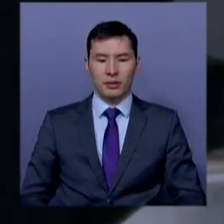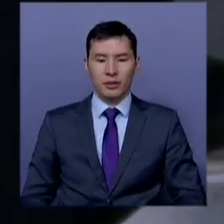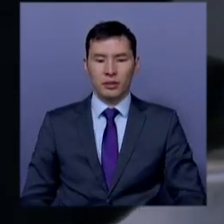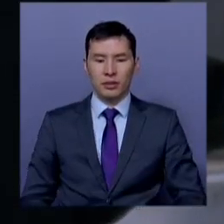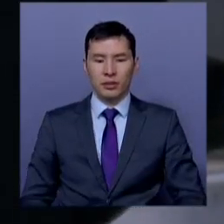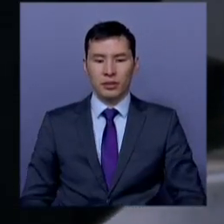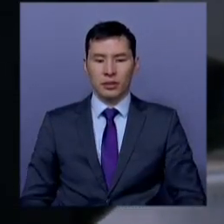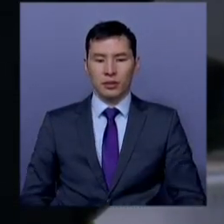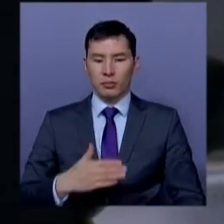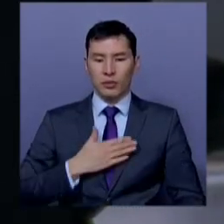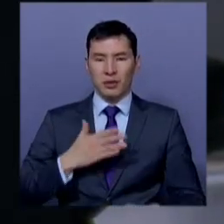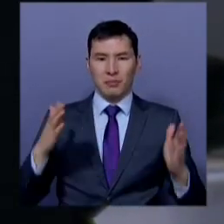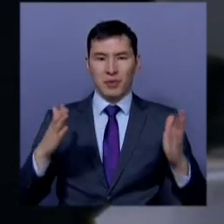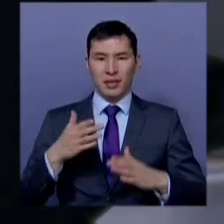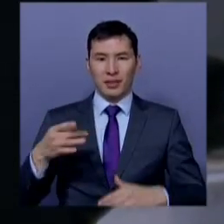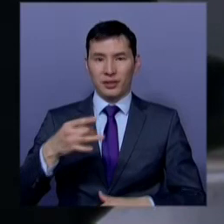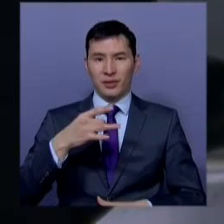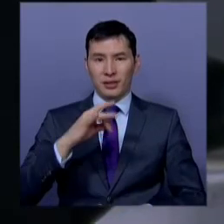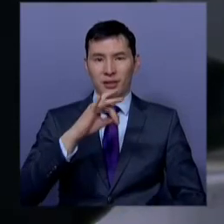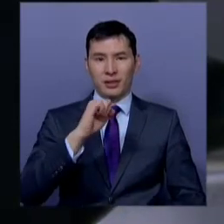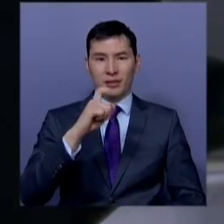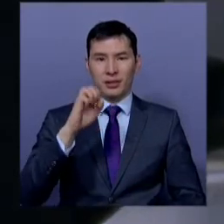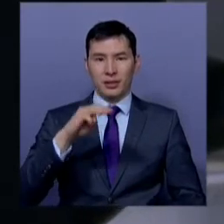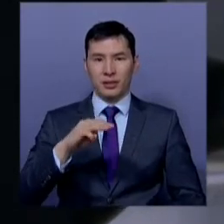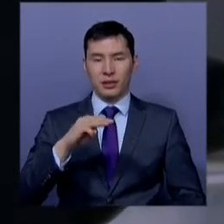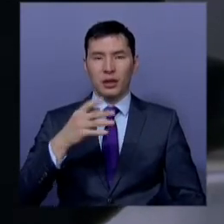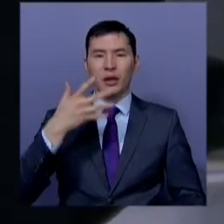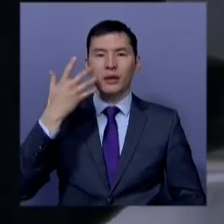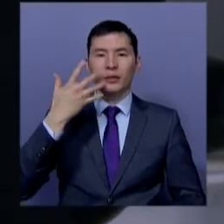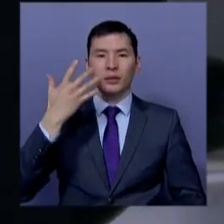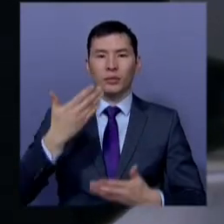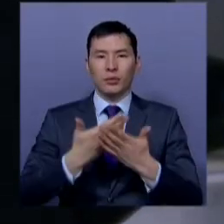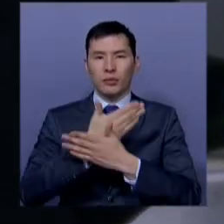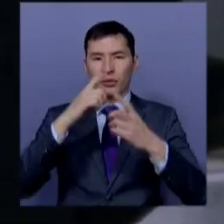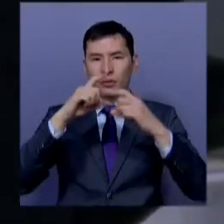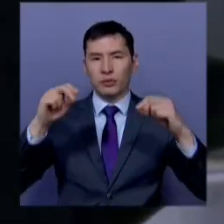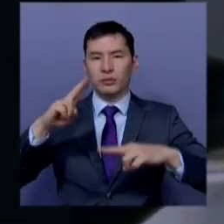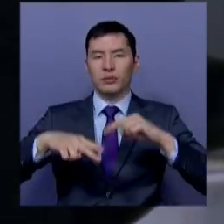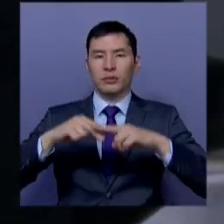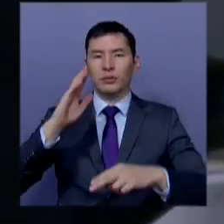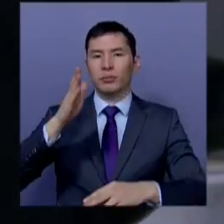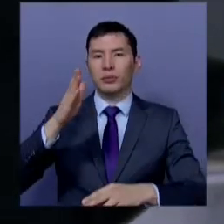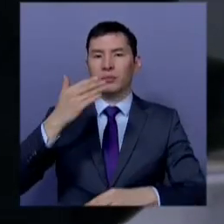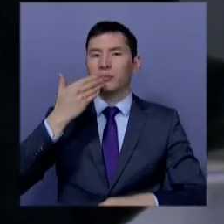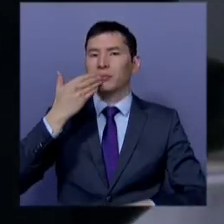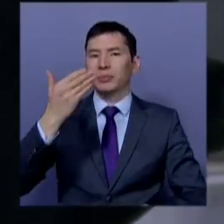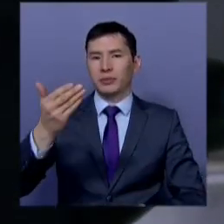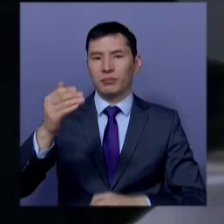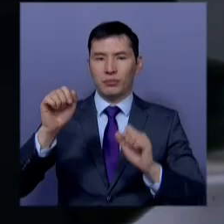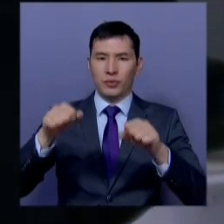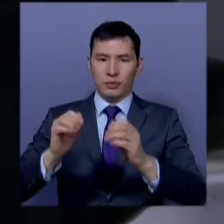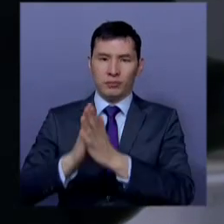Біздің шағын ауданда, Рақат шағын ауданда қашан мектеп салынады? Мүмкін болса жауап